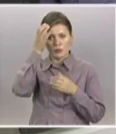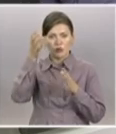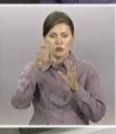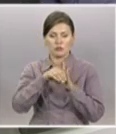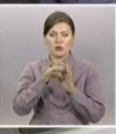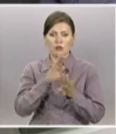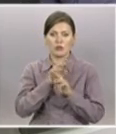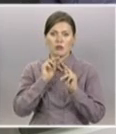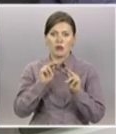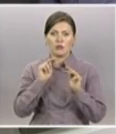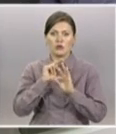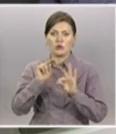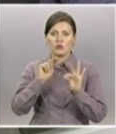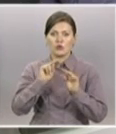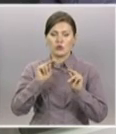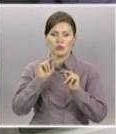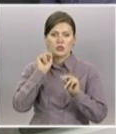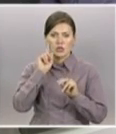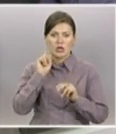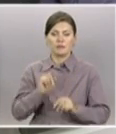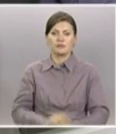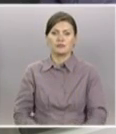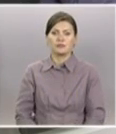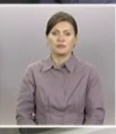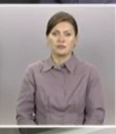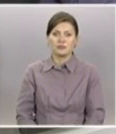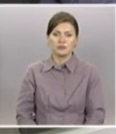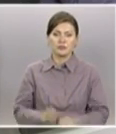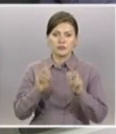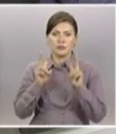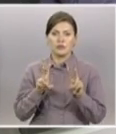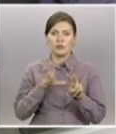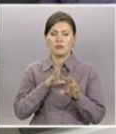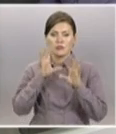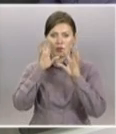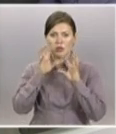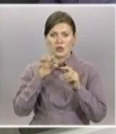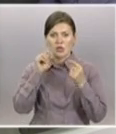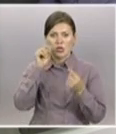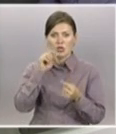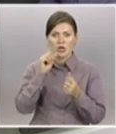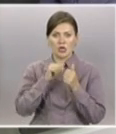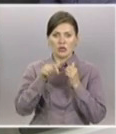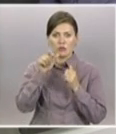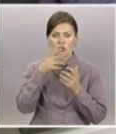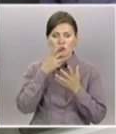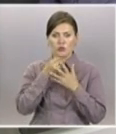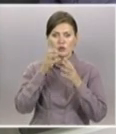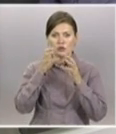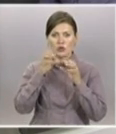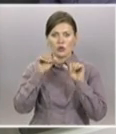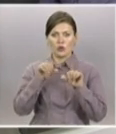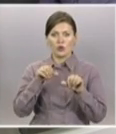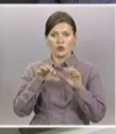қоспасқа сабақ беріп, мысалы жастарға арнайы? Өйткені бізде мысалы конституцияға сәйкес әр адам өзіне заң